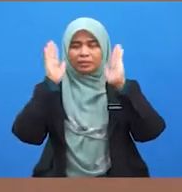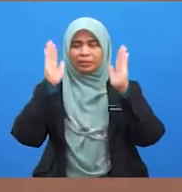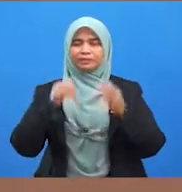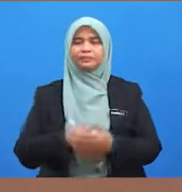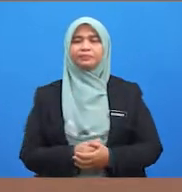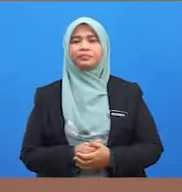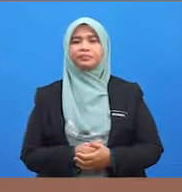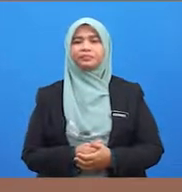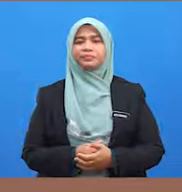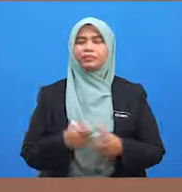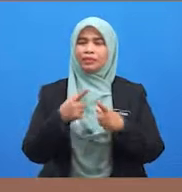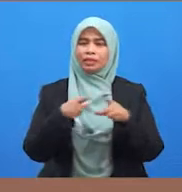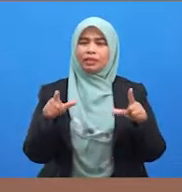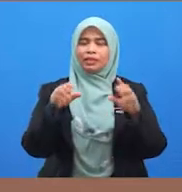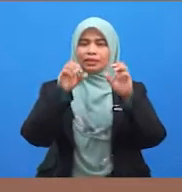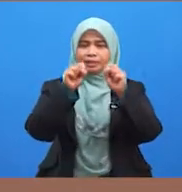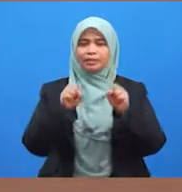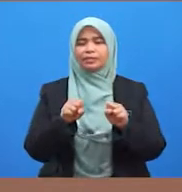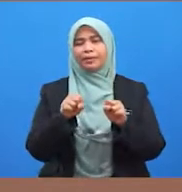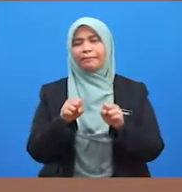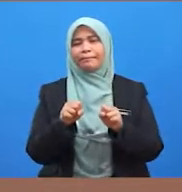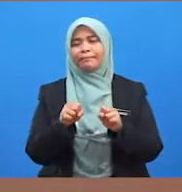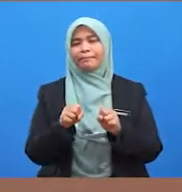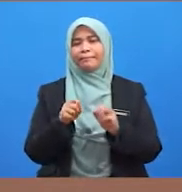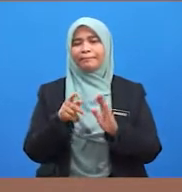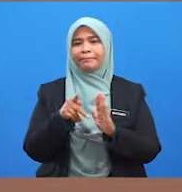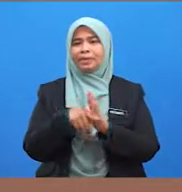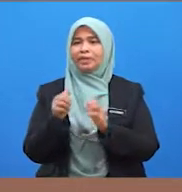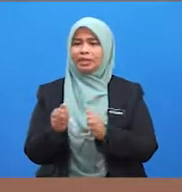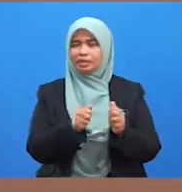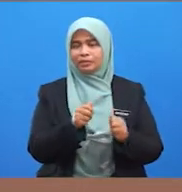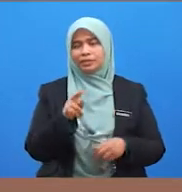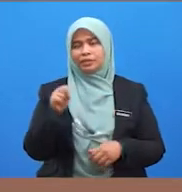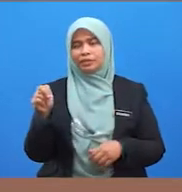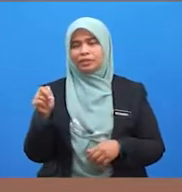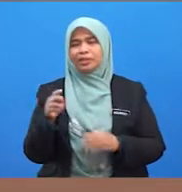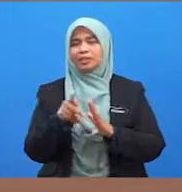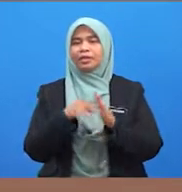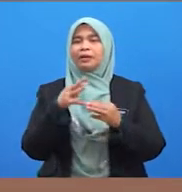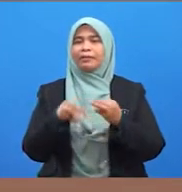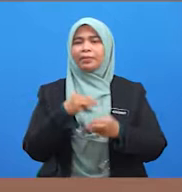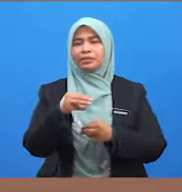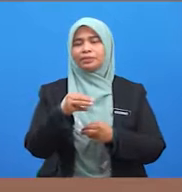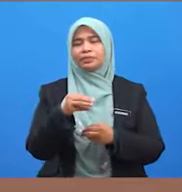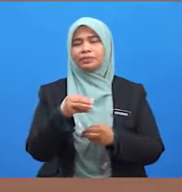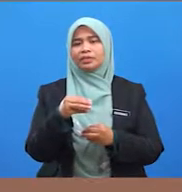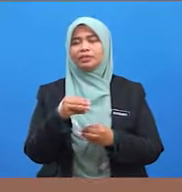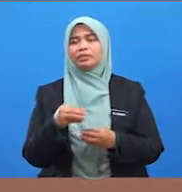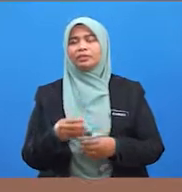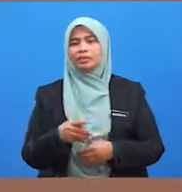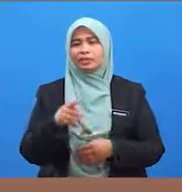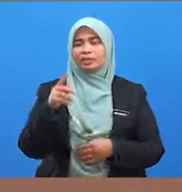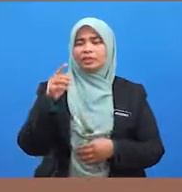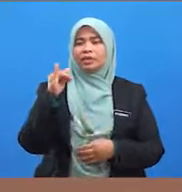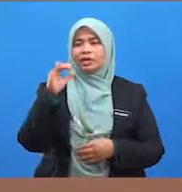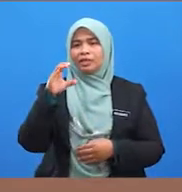Murid-murid, selain sistem pengangkutan, kemajuan telekomunikasi juga membantu kepesatan